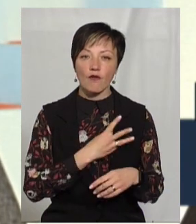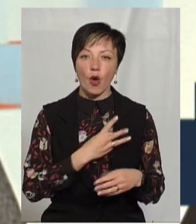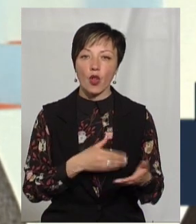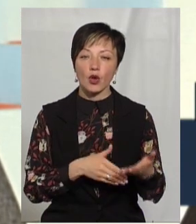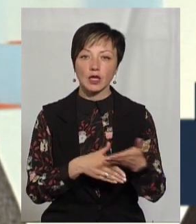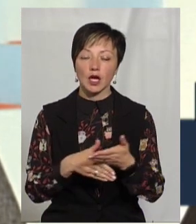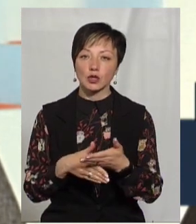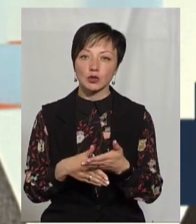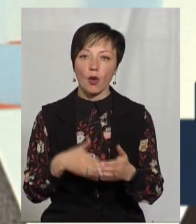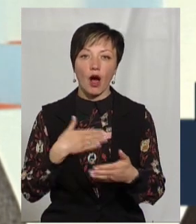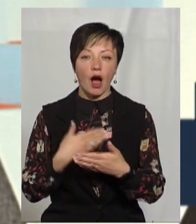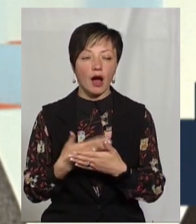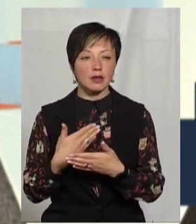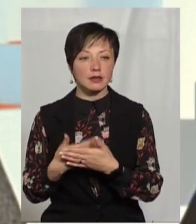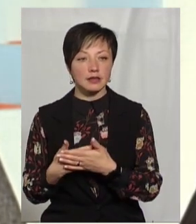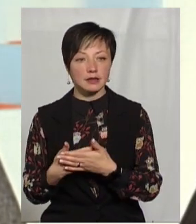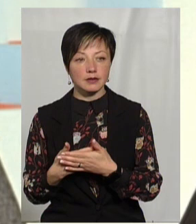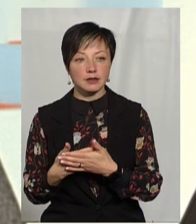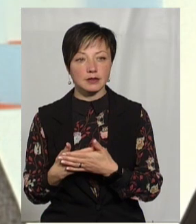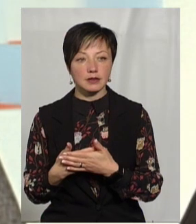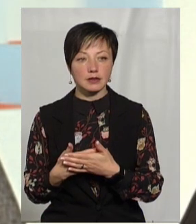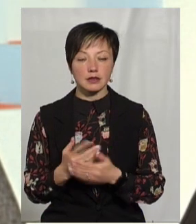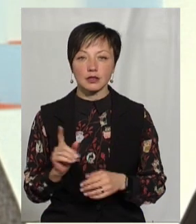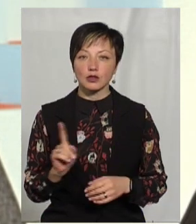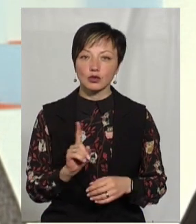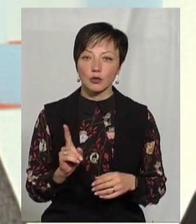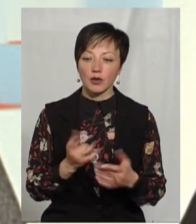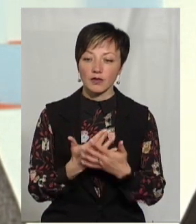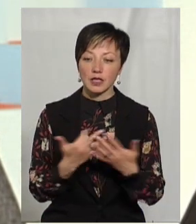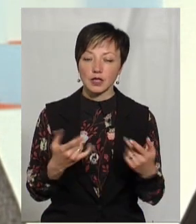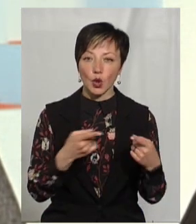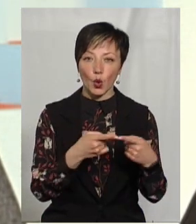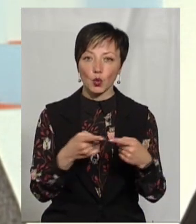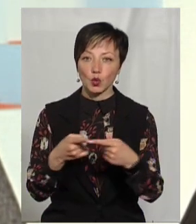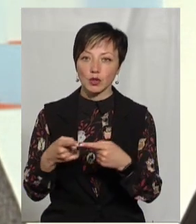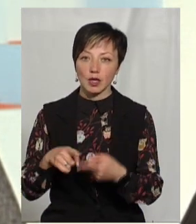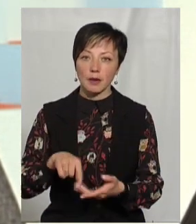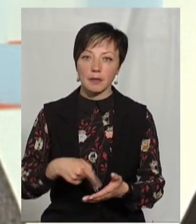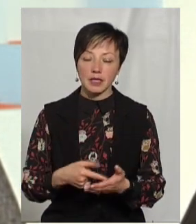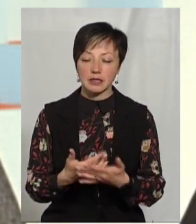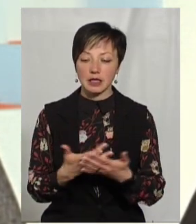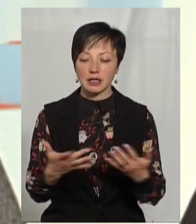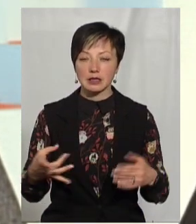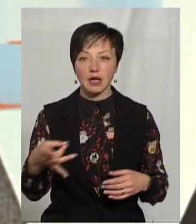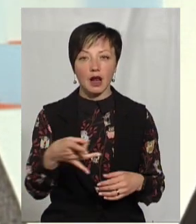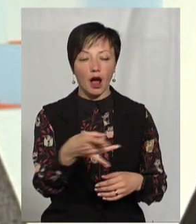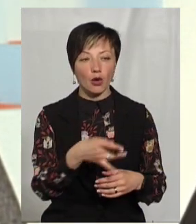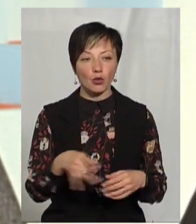волонтерську таку активність, скажімо так, щоб у різних куточках міста, в різні райони